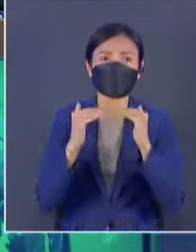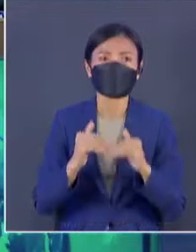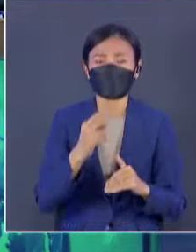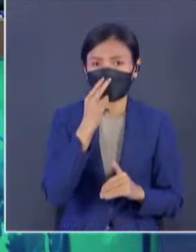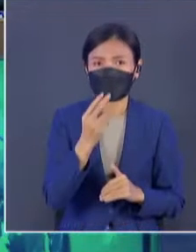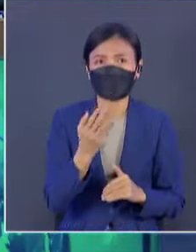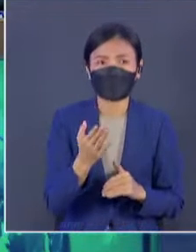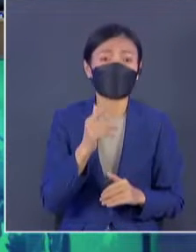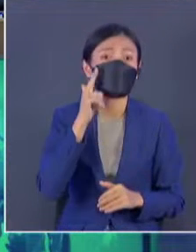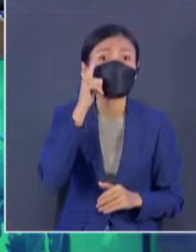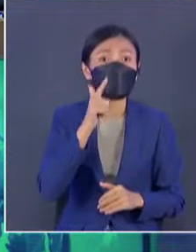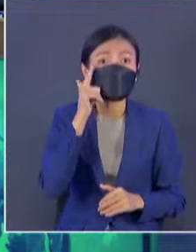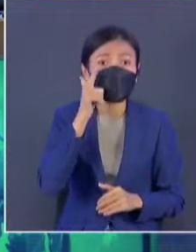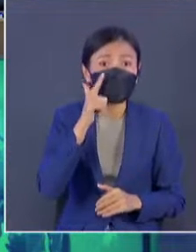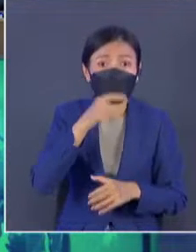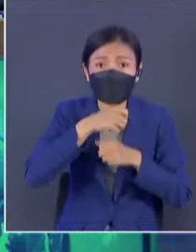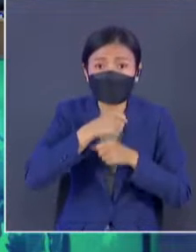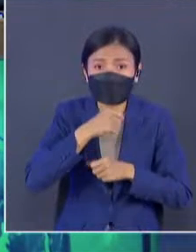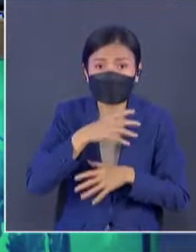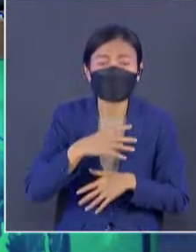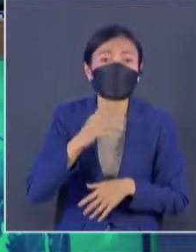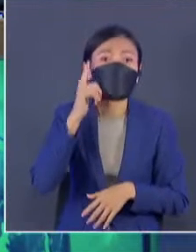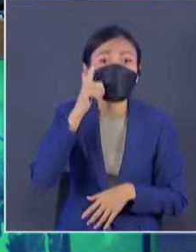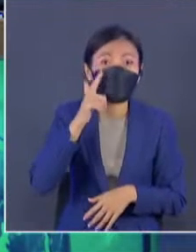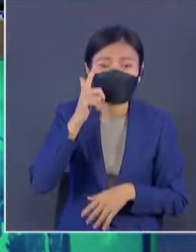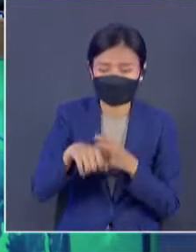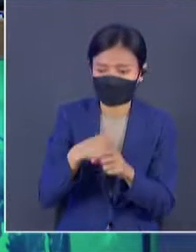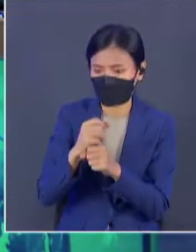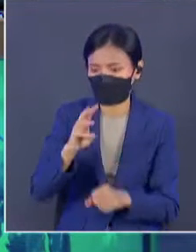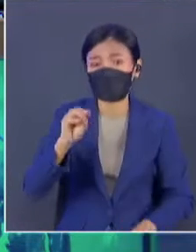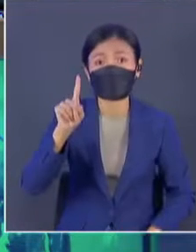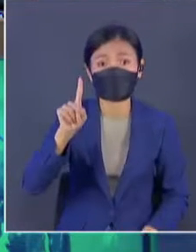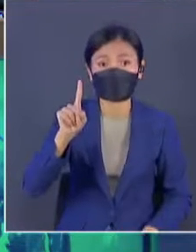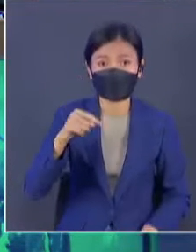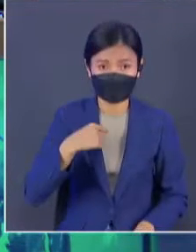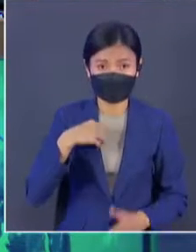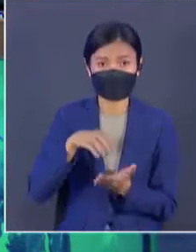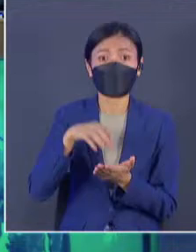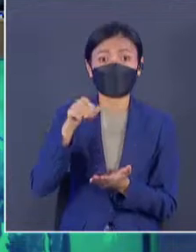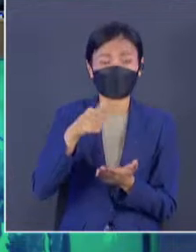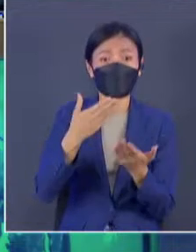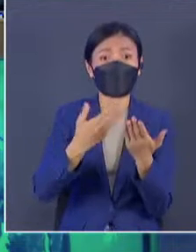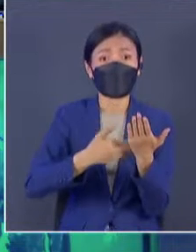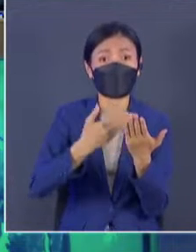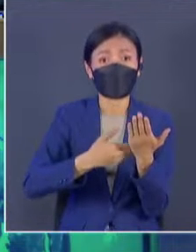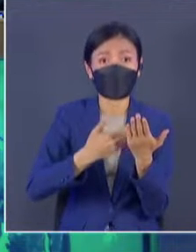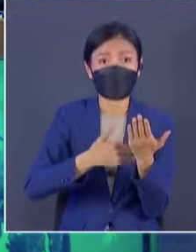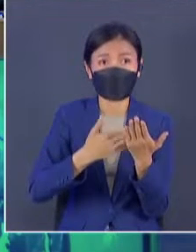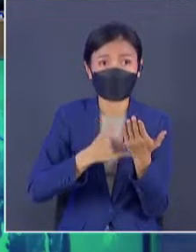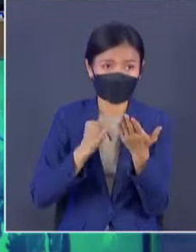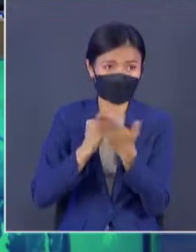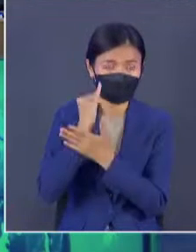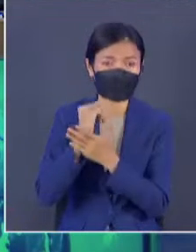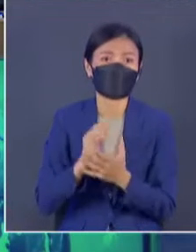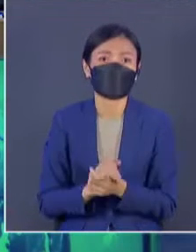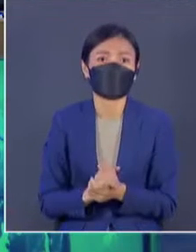ไปดูคุณลุงท่านนี้ครับวัย61ปีเป็นผู้โชคดีครับดวงเฮงถูกหวยครับที่พูดว่าหวยเต็ม